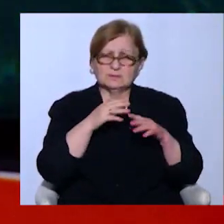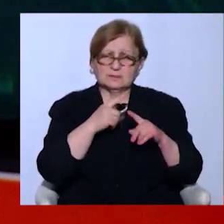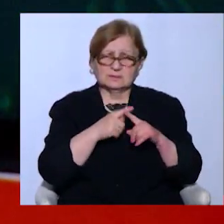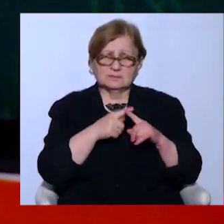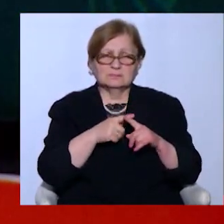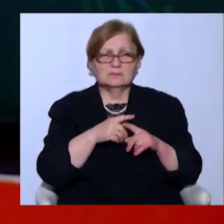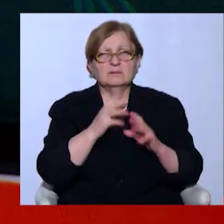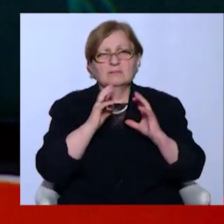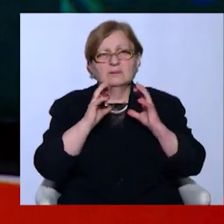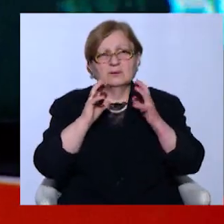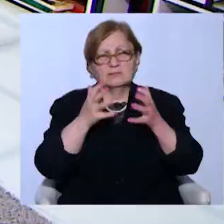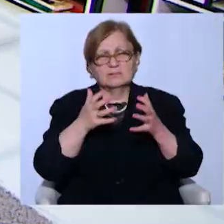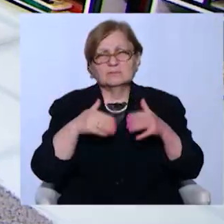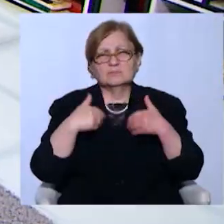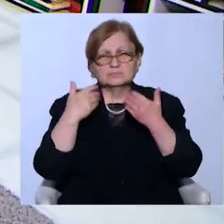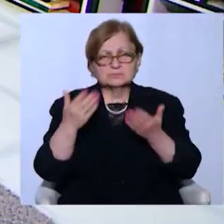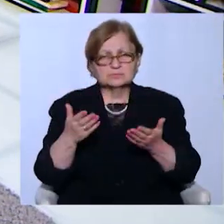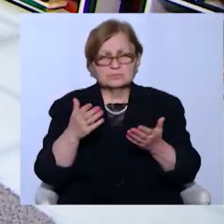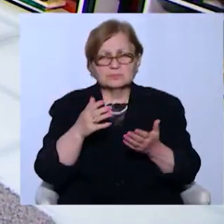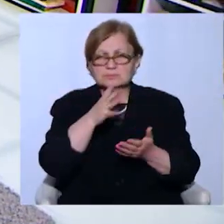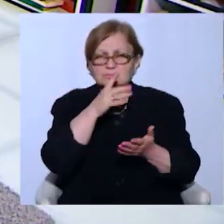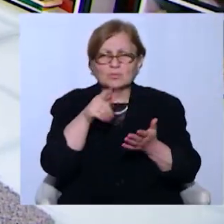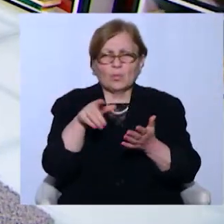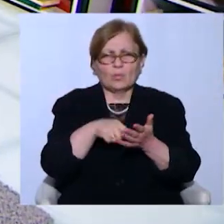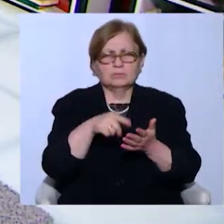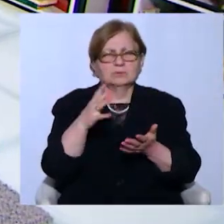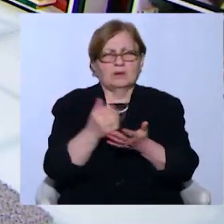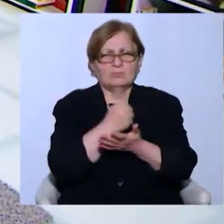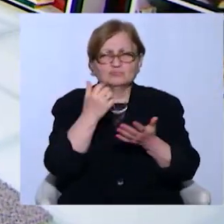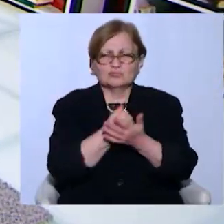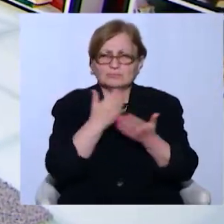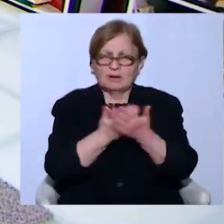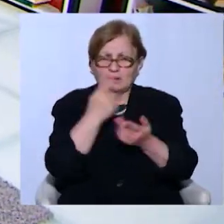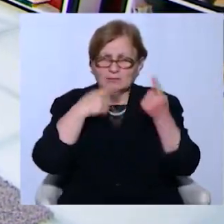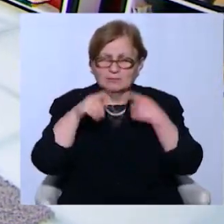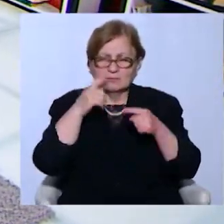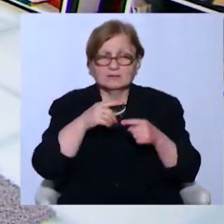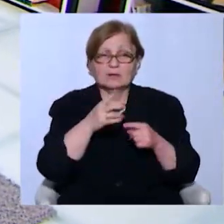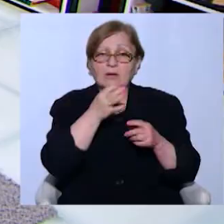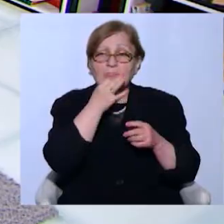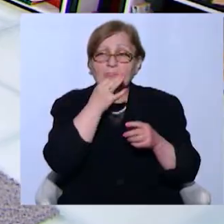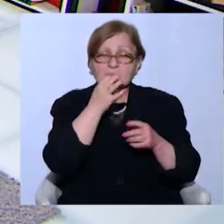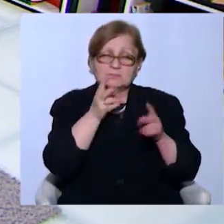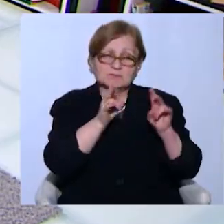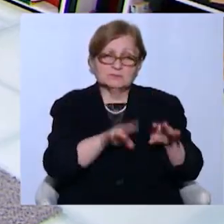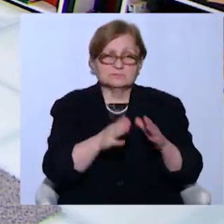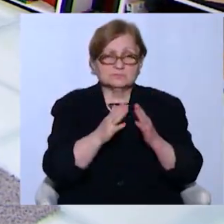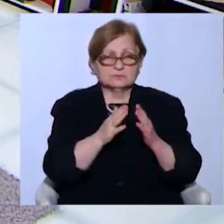უსურვოთ დროული და მნიშვნელოვანი აღმოჩენები. მანამდე კი დავრჩეთ სახლში, მივხედოთ ჩვენ საქმეს, ჩვენს